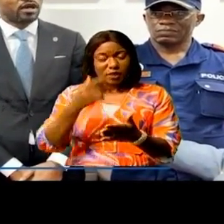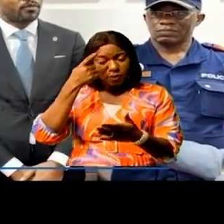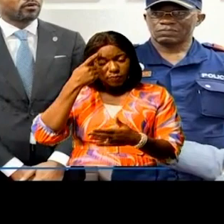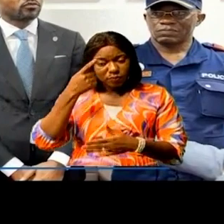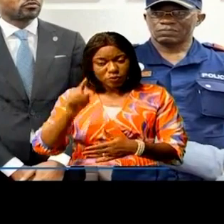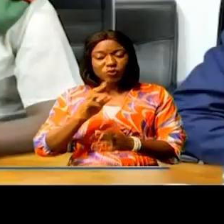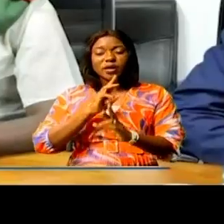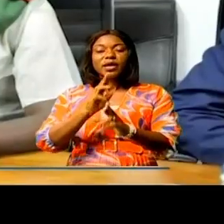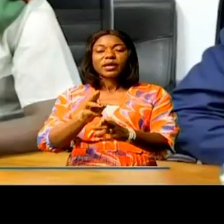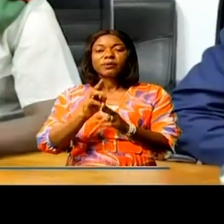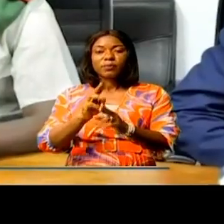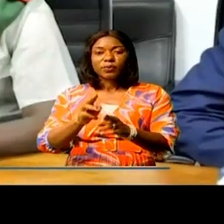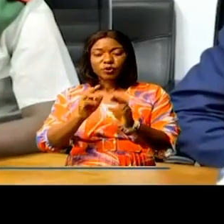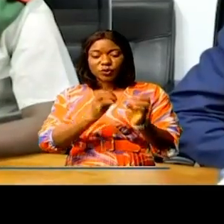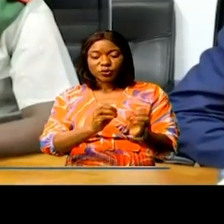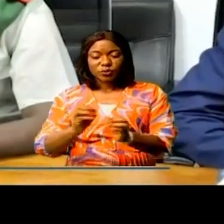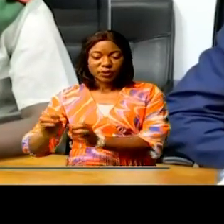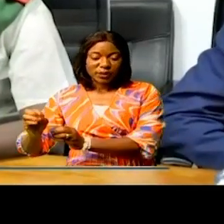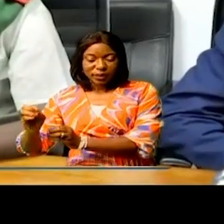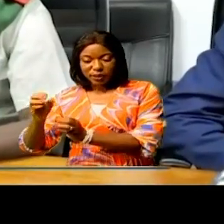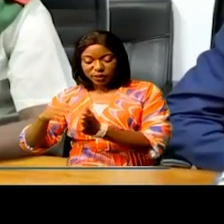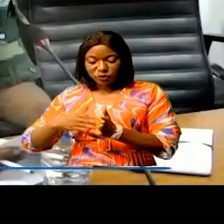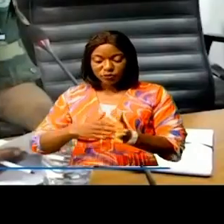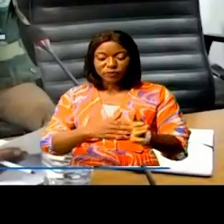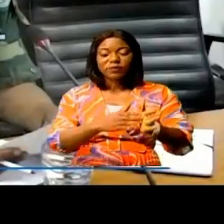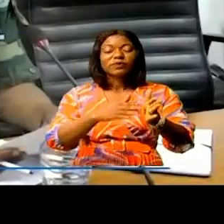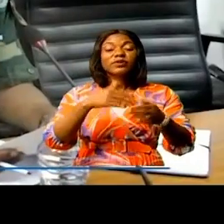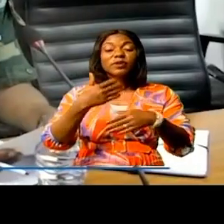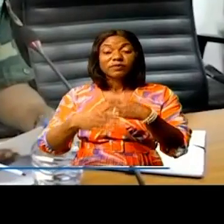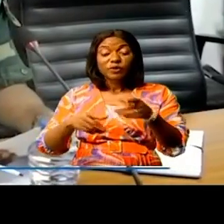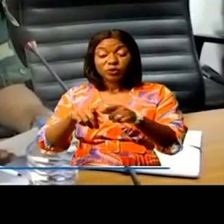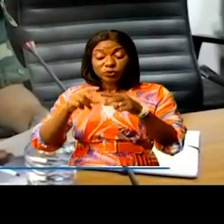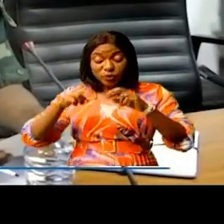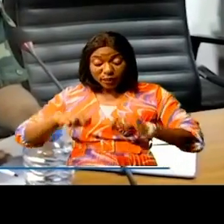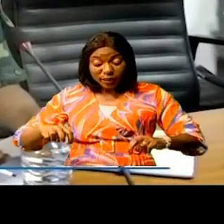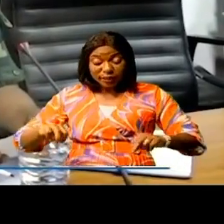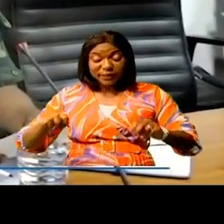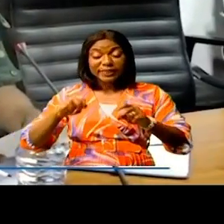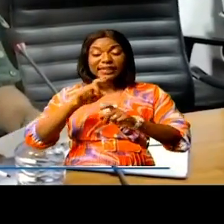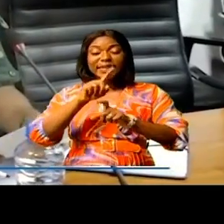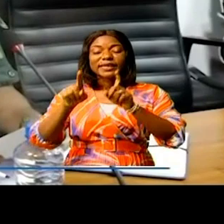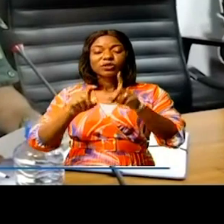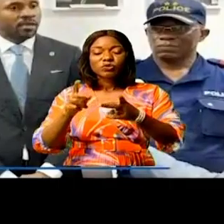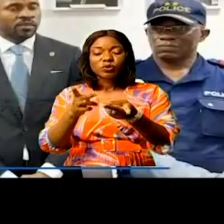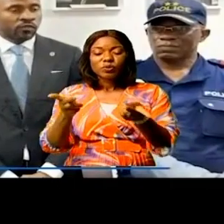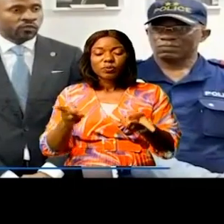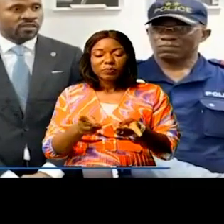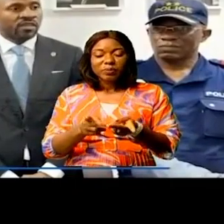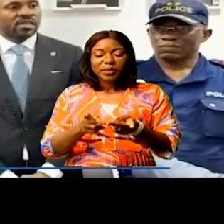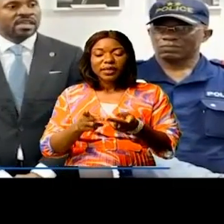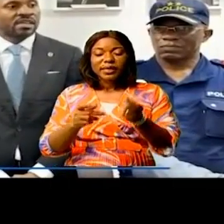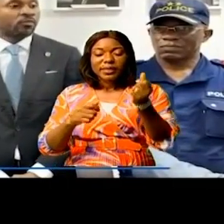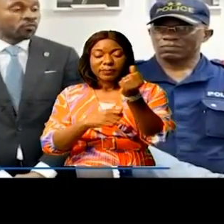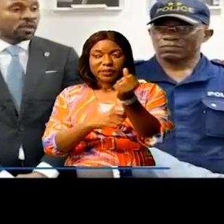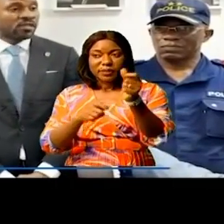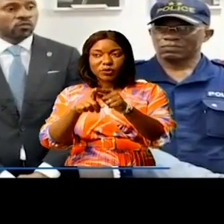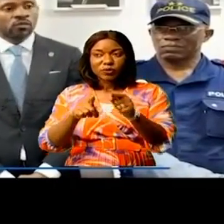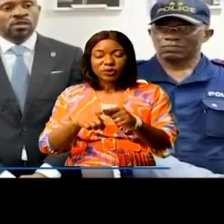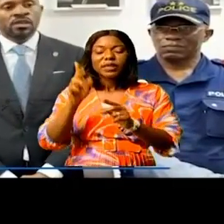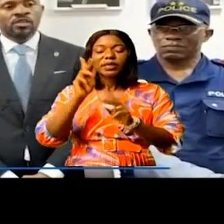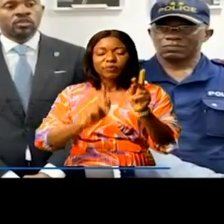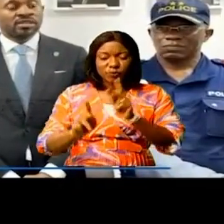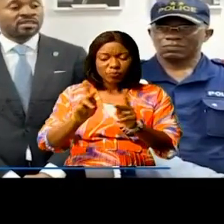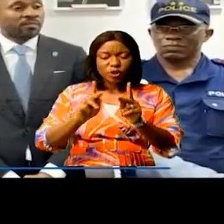lorsque le rapport du mécanisme conjoint de suivi sera fait. Nous avons analysé la question au plan humanitaire, parce que vous savez qu'il y a des